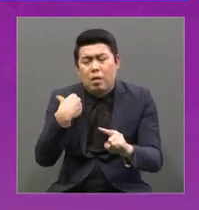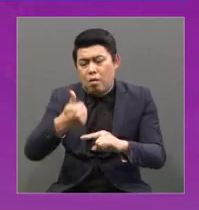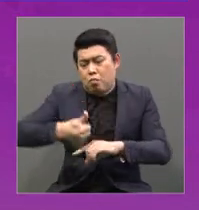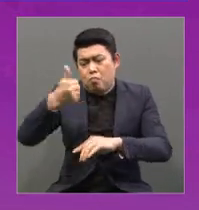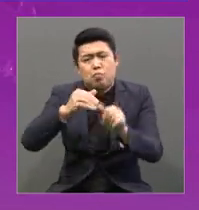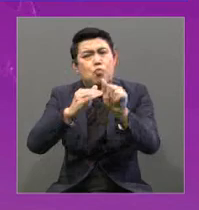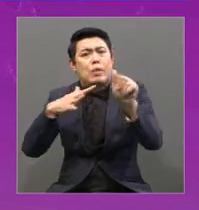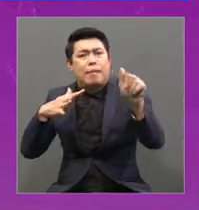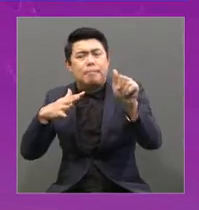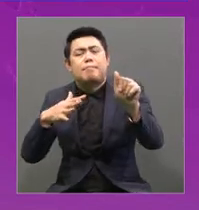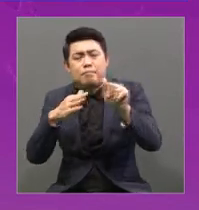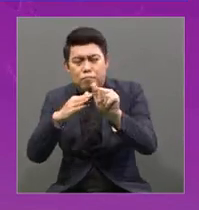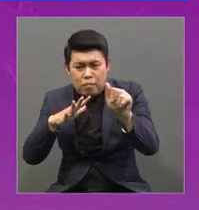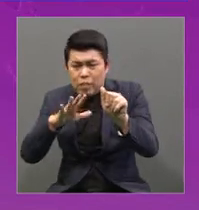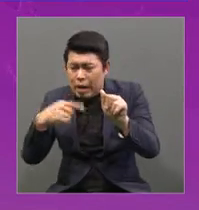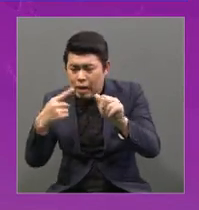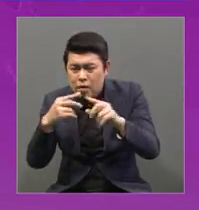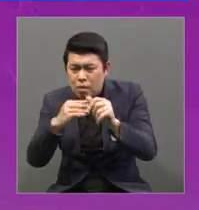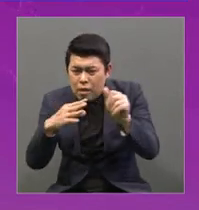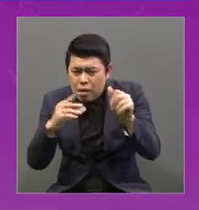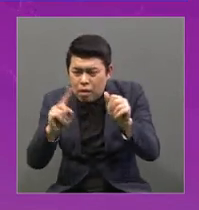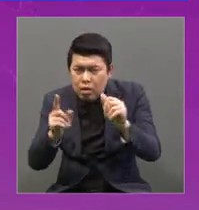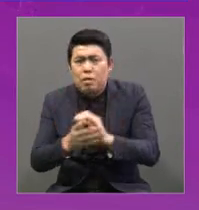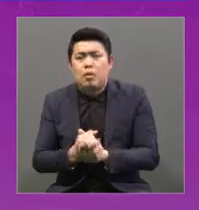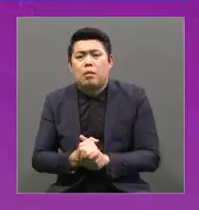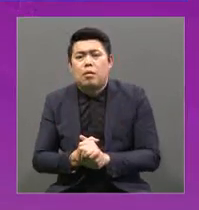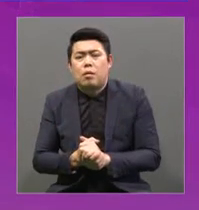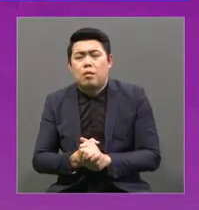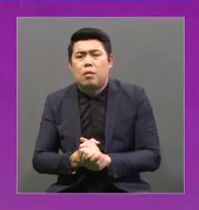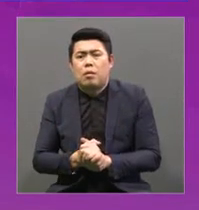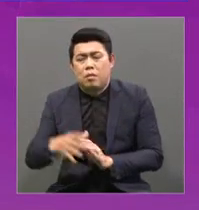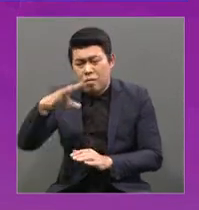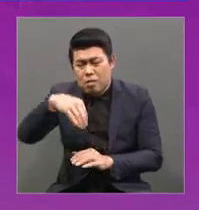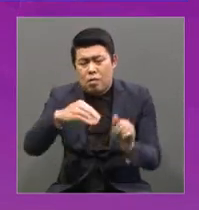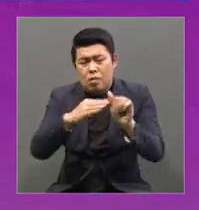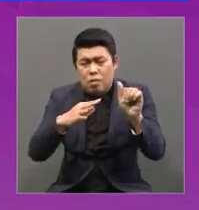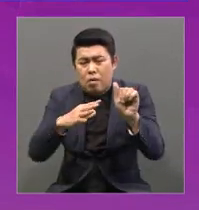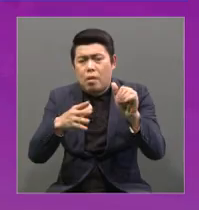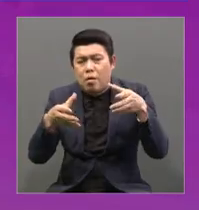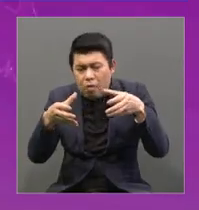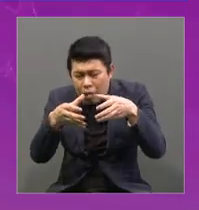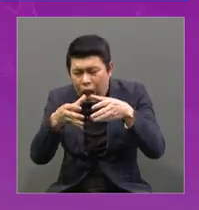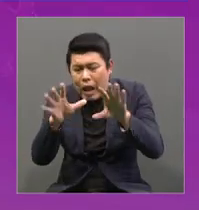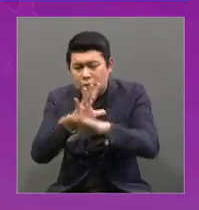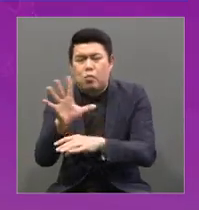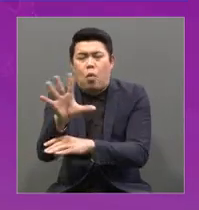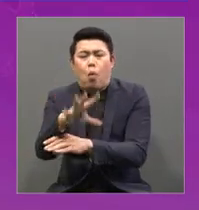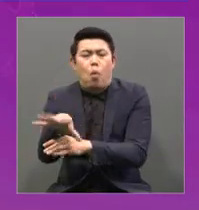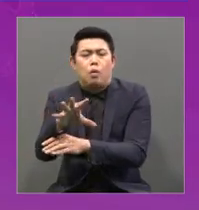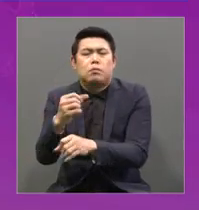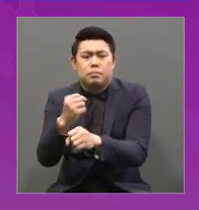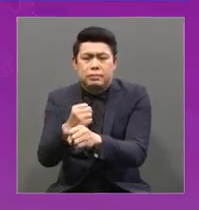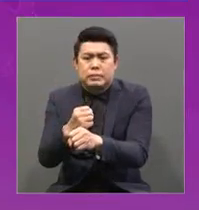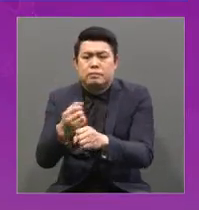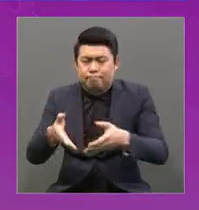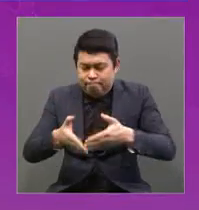ดับผู้นำนะผู้นำอะไรรู้ไหมคะ ผู้นำอะไรครับ ผู้นำองค์กรที่ตั้งขึ้นเพื่อการช่อโกง เป็นค